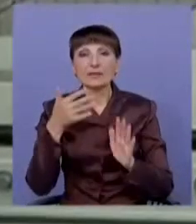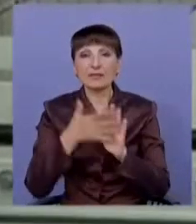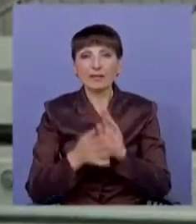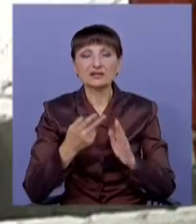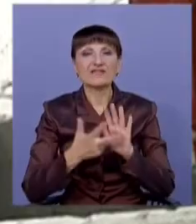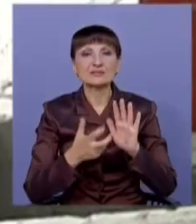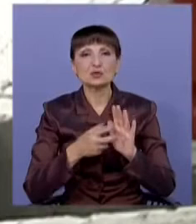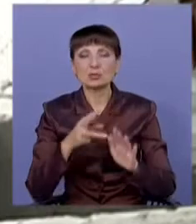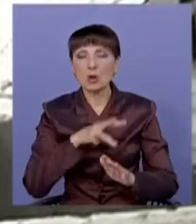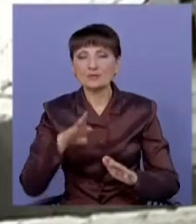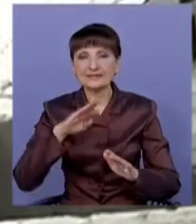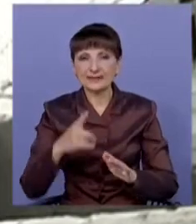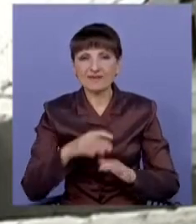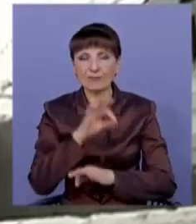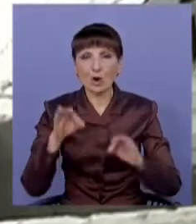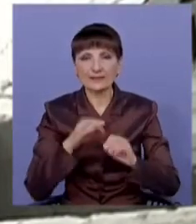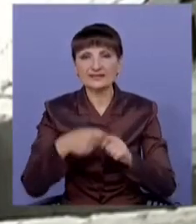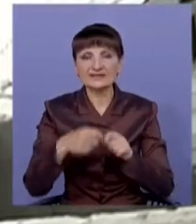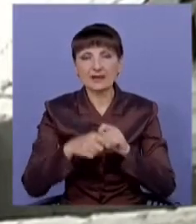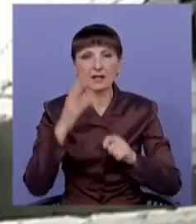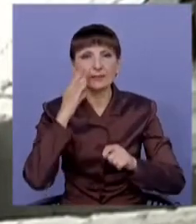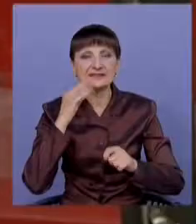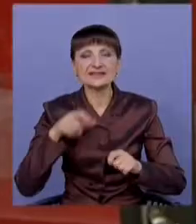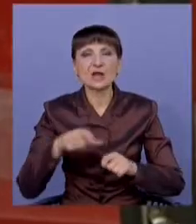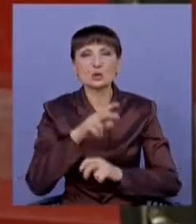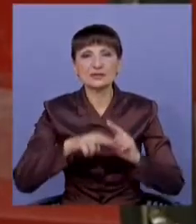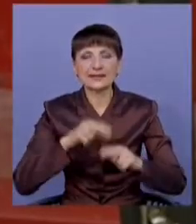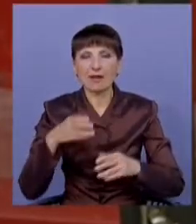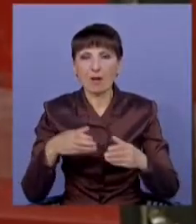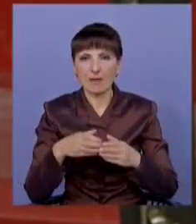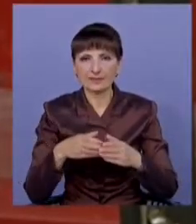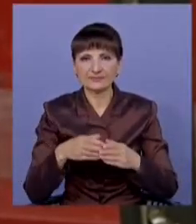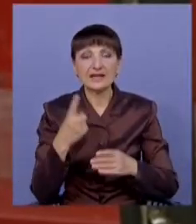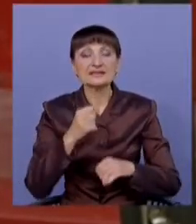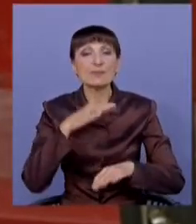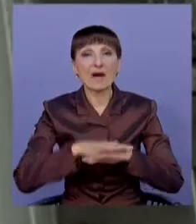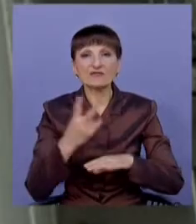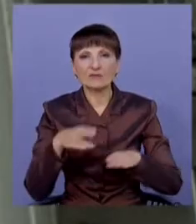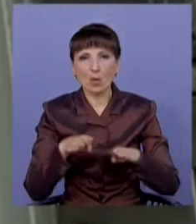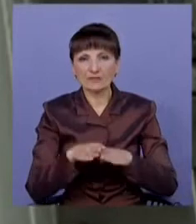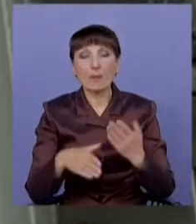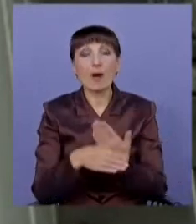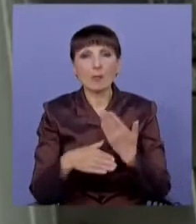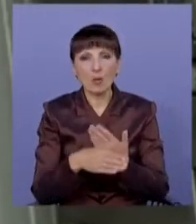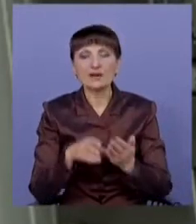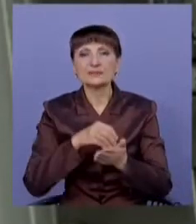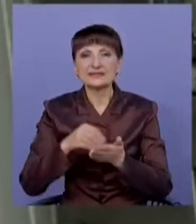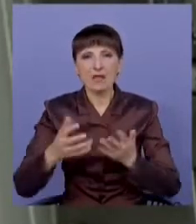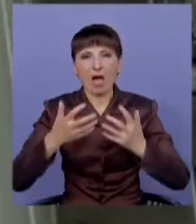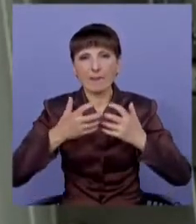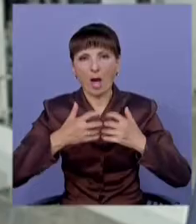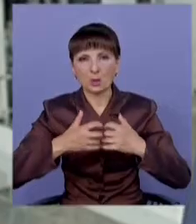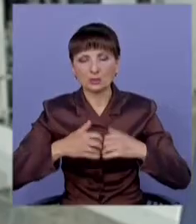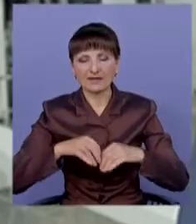примерно 800 миллионов тенге, в проект инвестировала алматинская дорожно-строительная компания. Один из банков второго уровня помог с приобретением